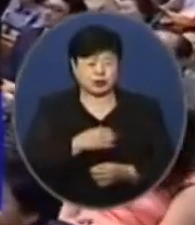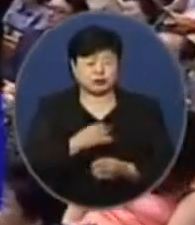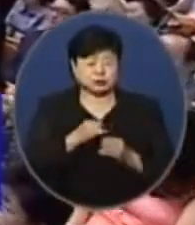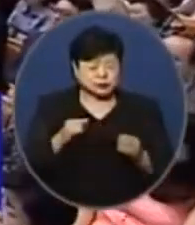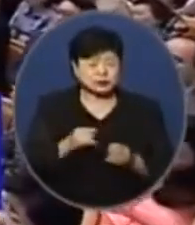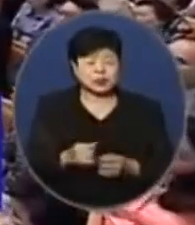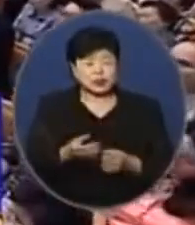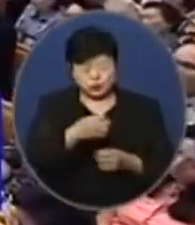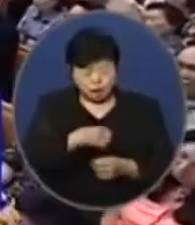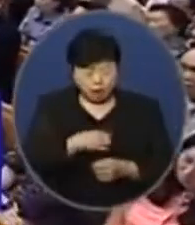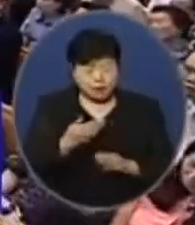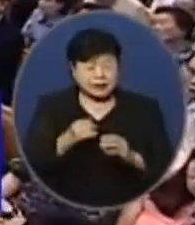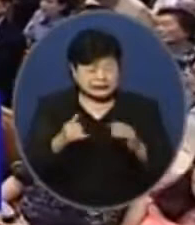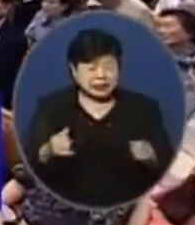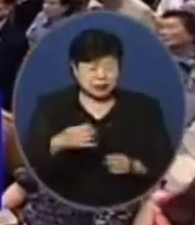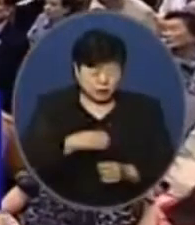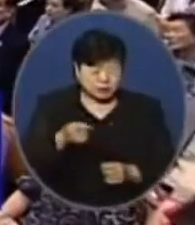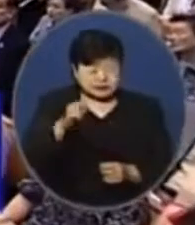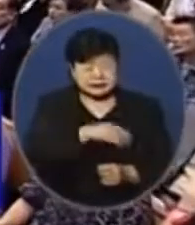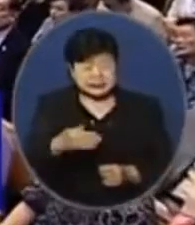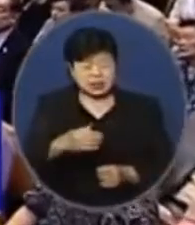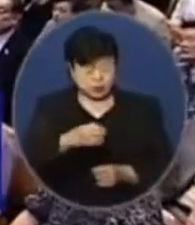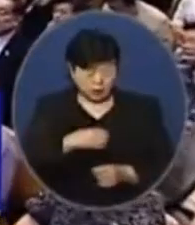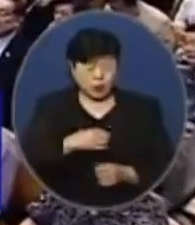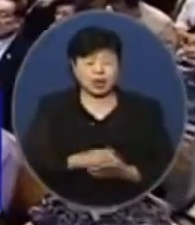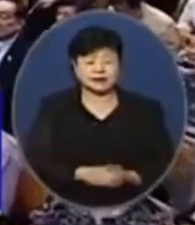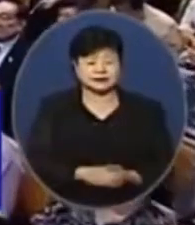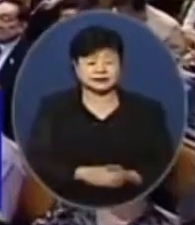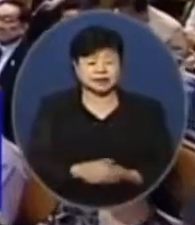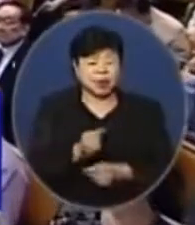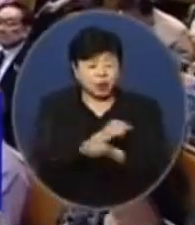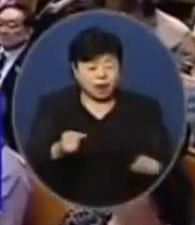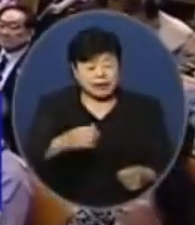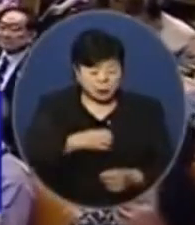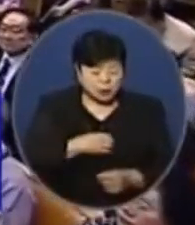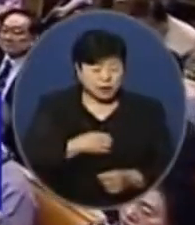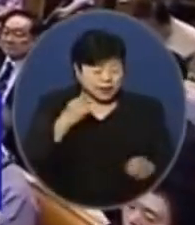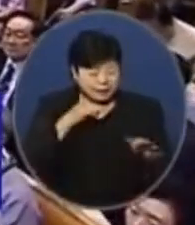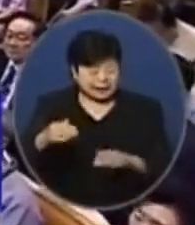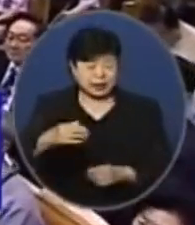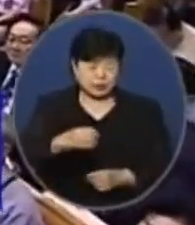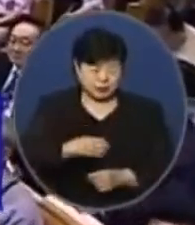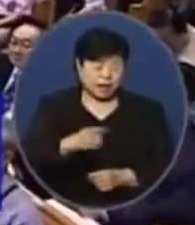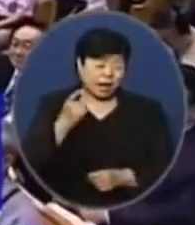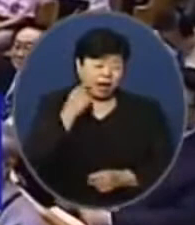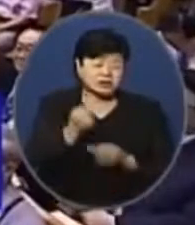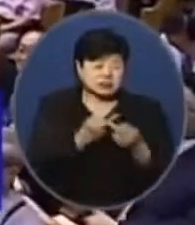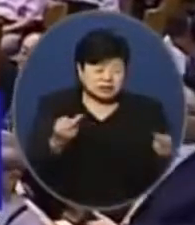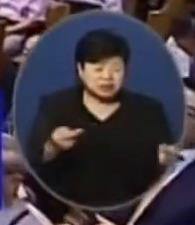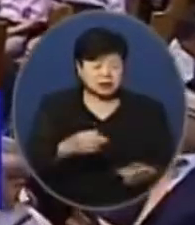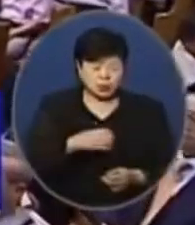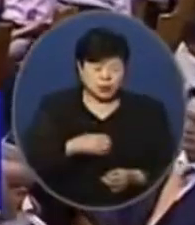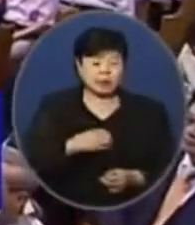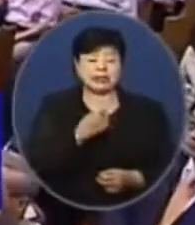동족의 위험과 이방인의 위험과 시내의 위험과 광야의 위험과 바다의 위험과